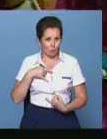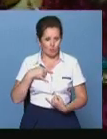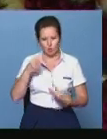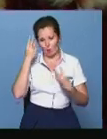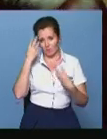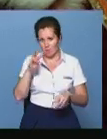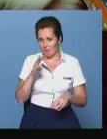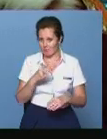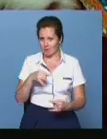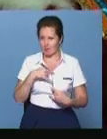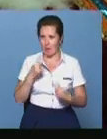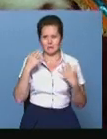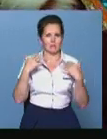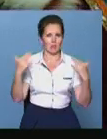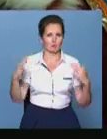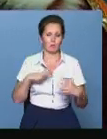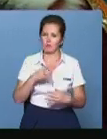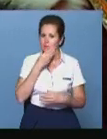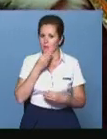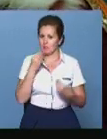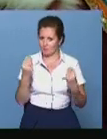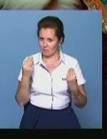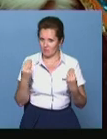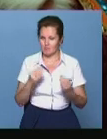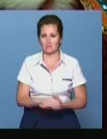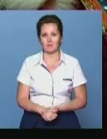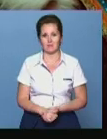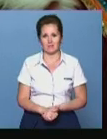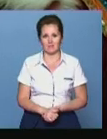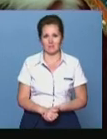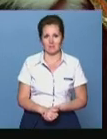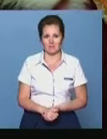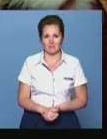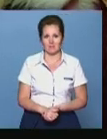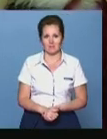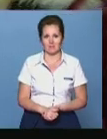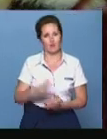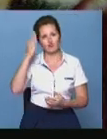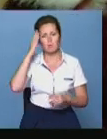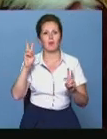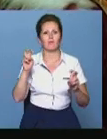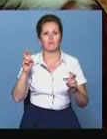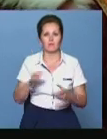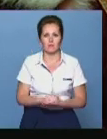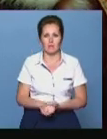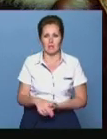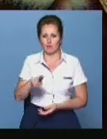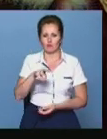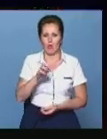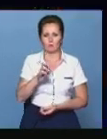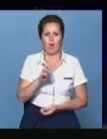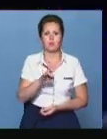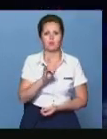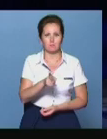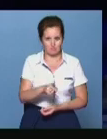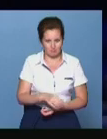Современные. Современные, да, для зрителей, чтобы это было, вот так, так сказать. Ну вот шапка как называется? Дябака. Дябака.